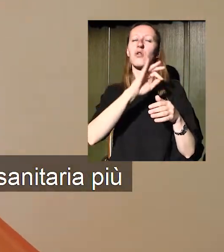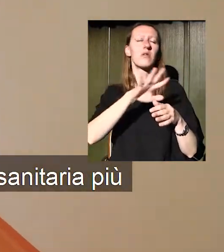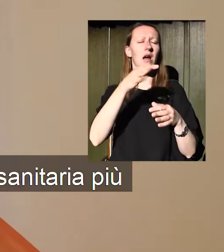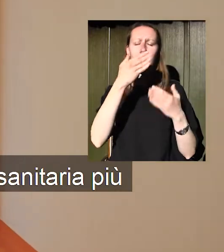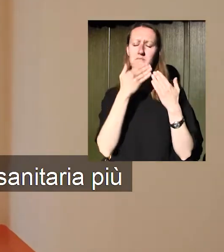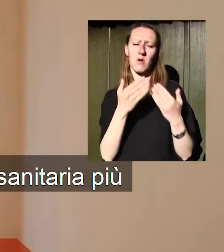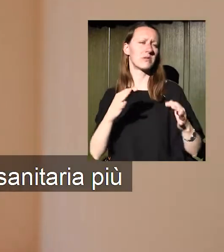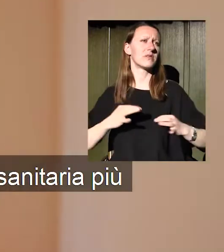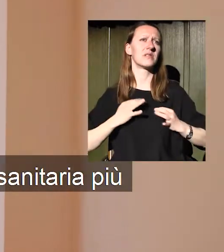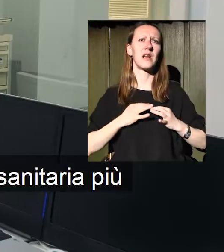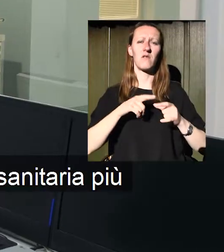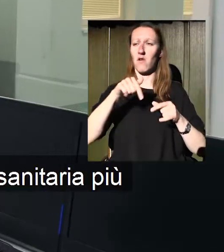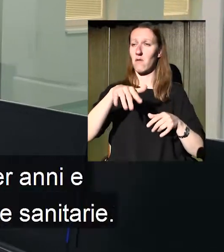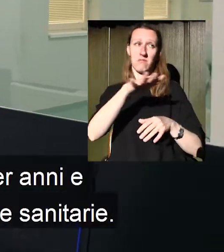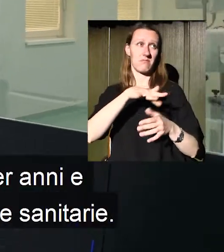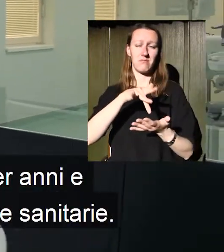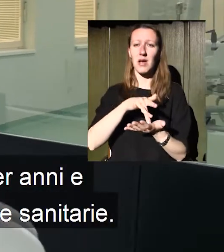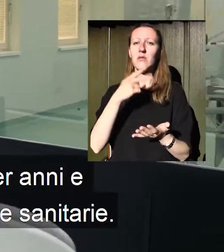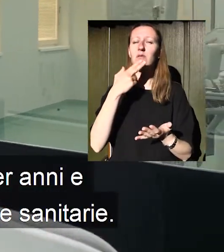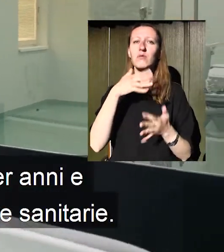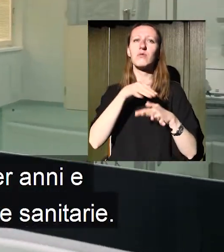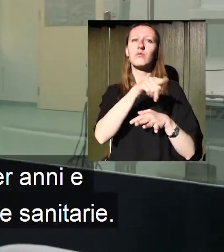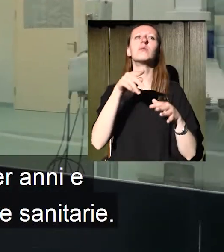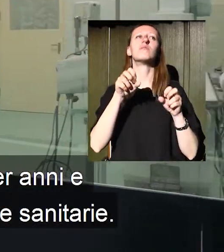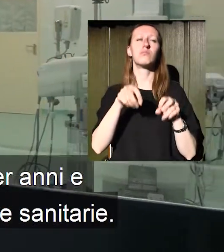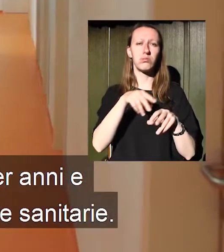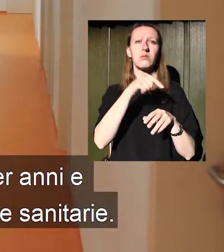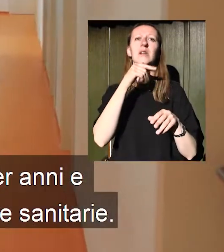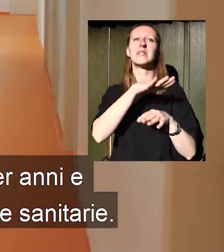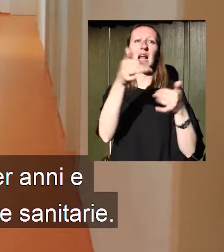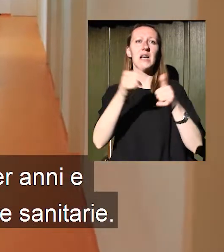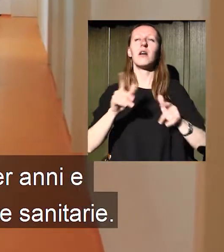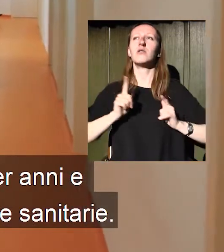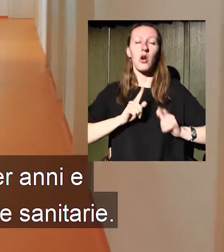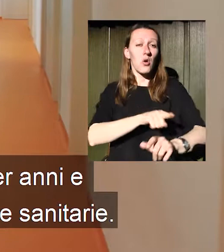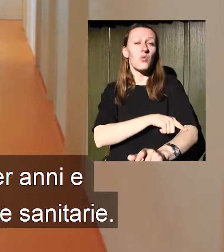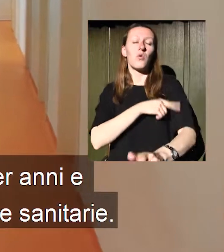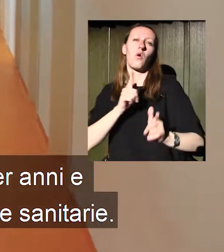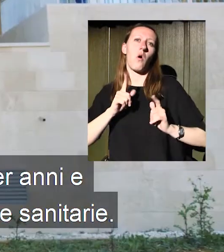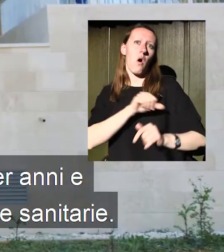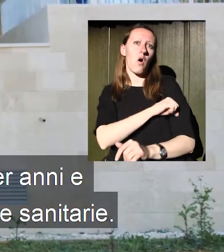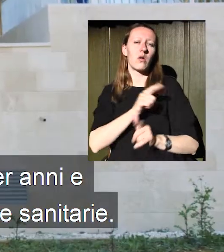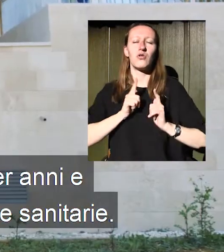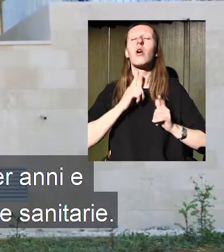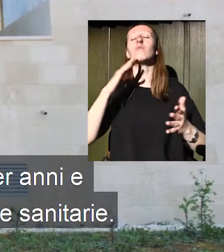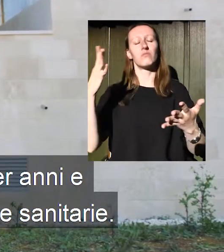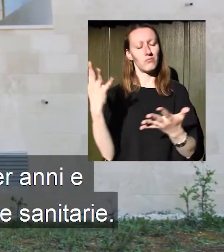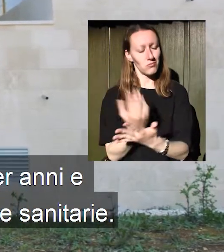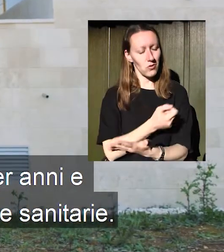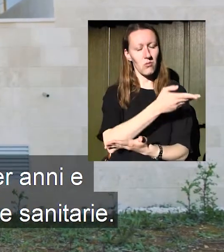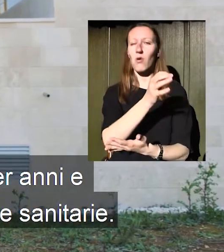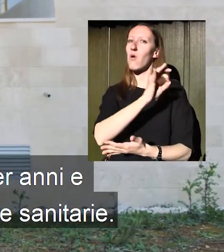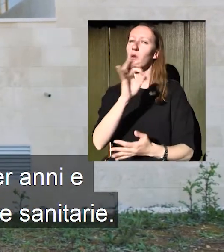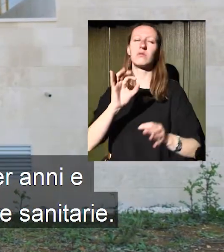najsuvremenijoj zdravstvenoj ustanovi na ovim prostorima, koju su građani Pule i cijele Istre nestrpljivo očekivali godinama i napokon dobili vrhunsku